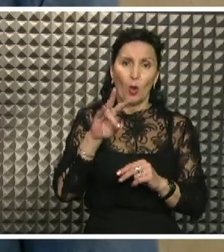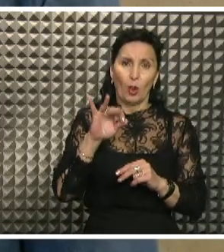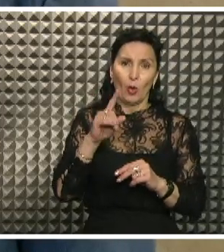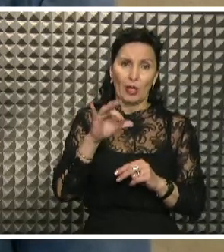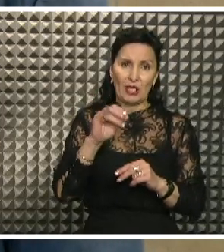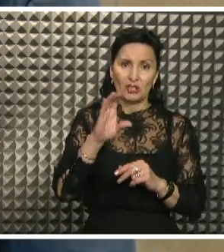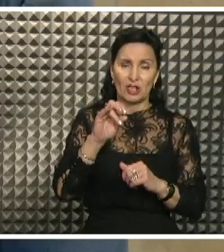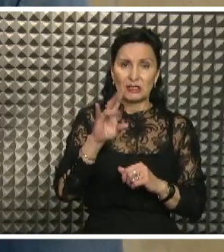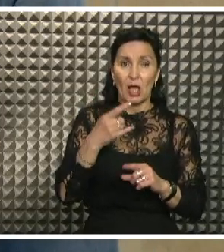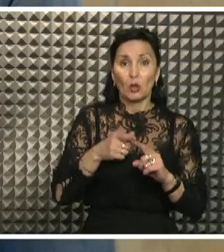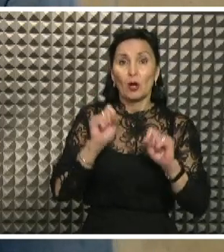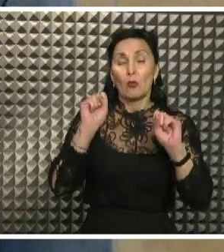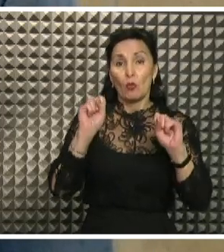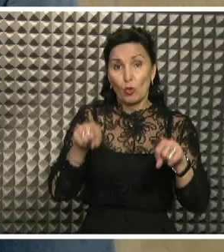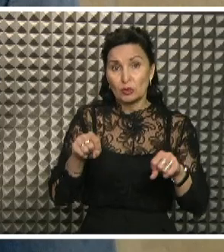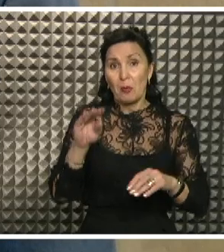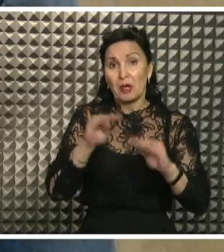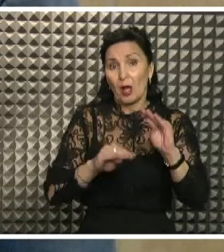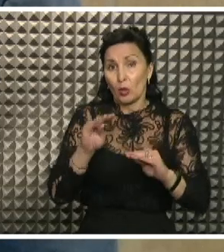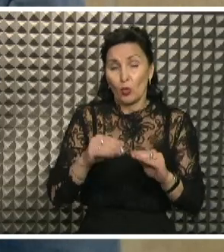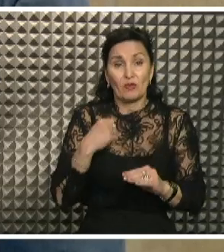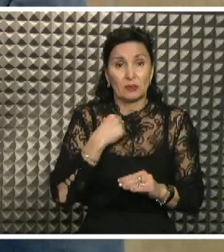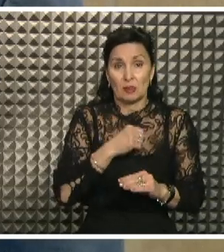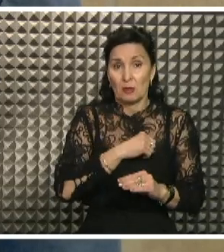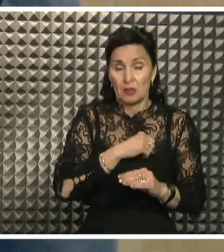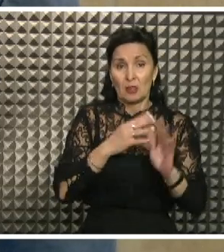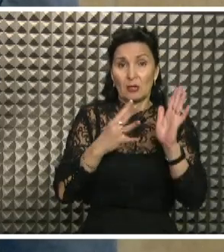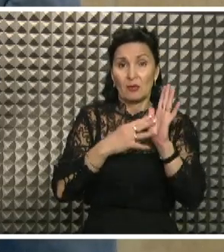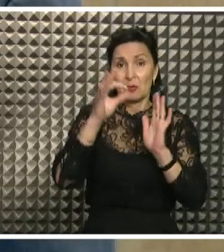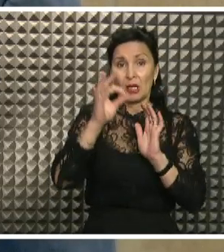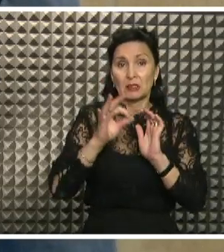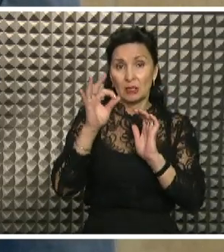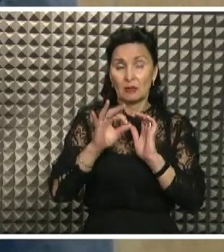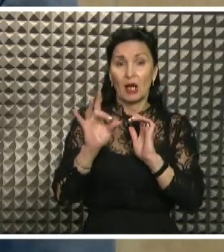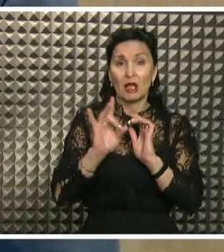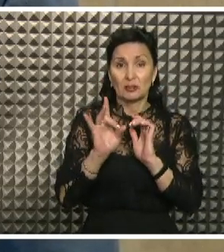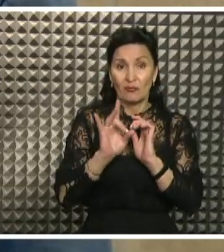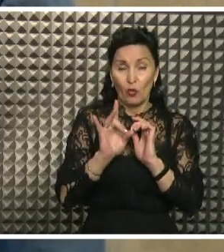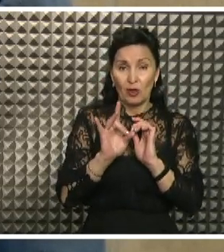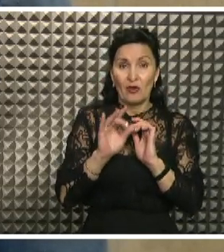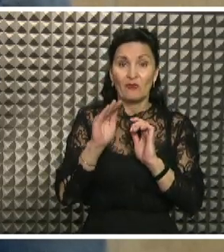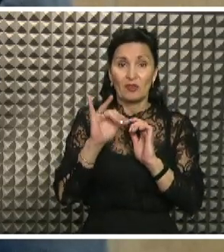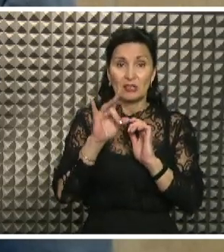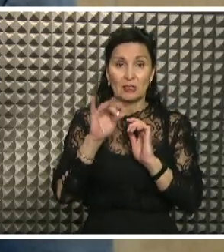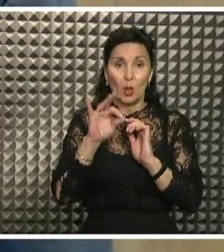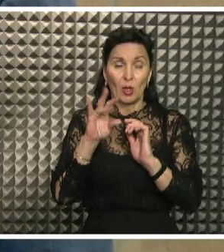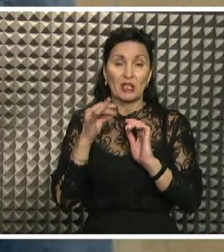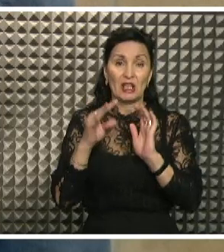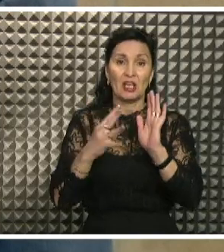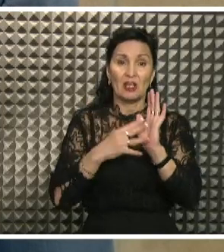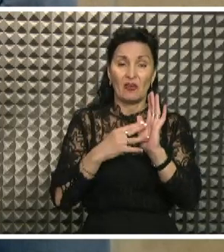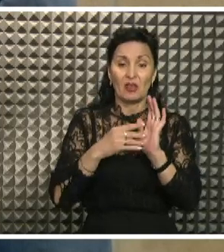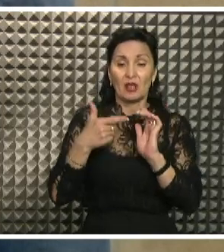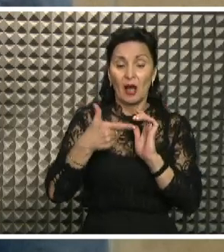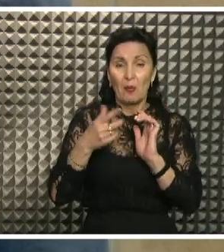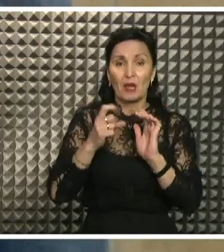можно, кстати, приготовить вообще дома. То есть 0,9% раствор поваренной соли, это физиологически, это 9 грамм на